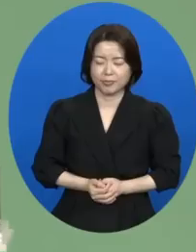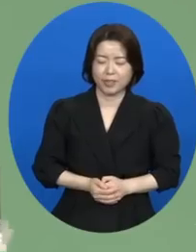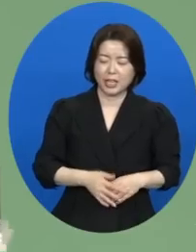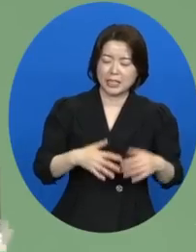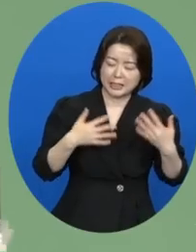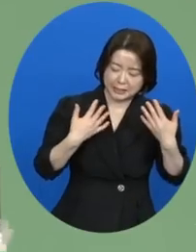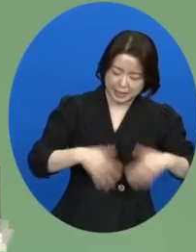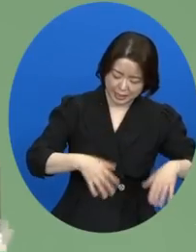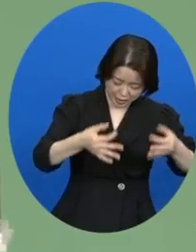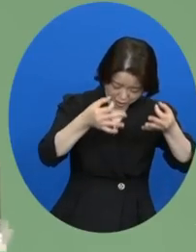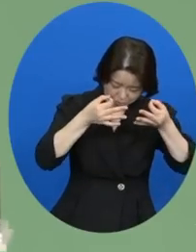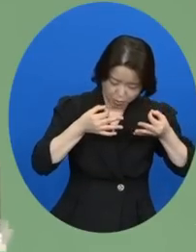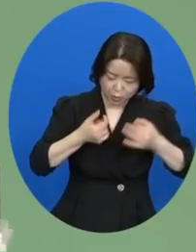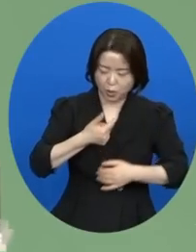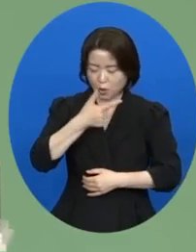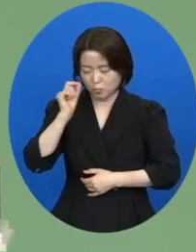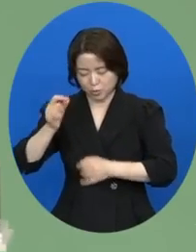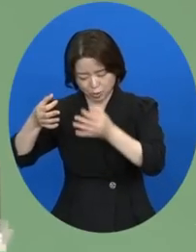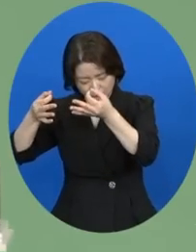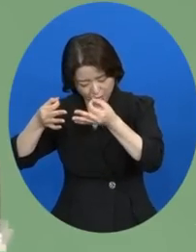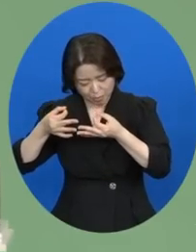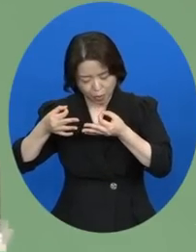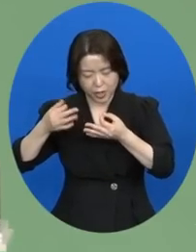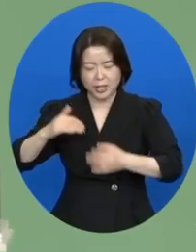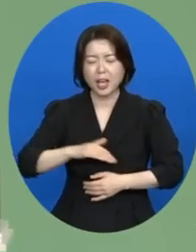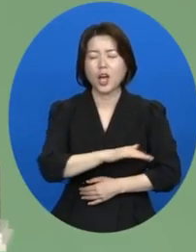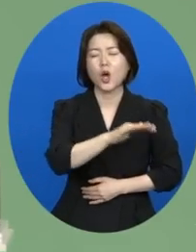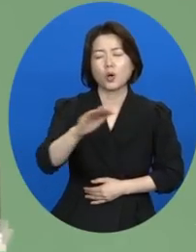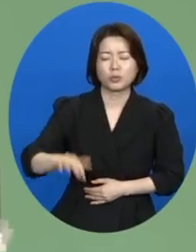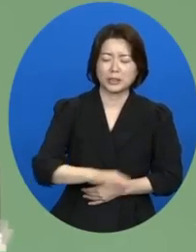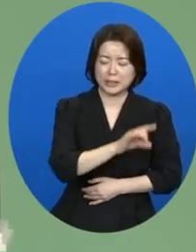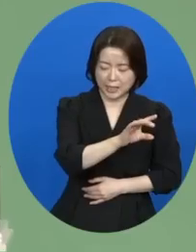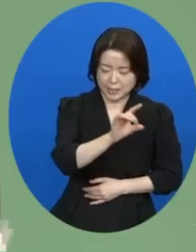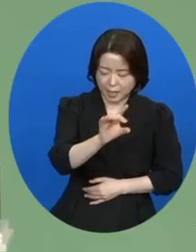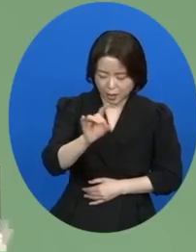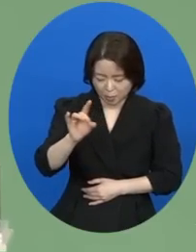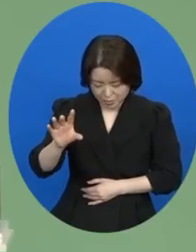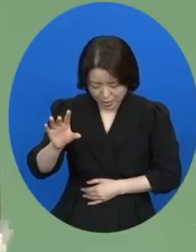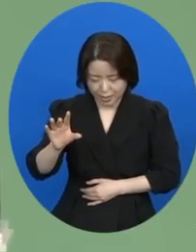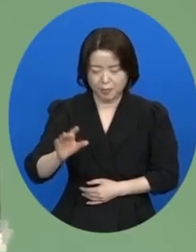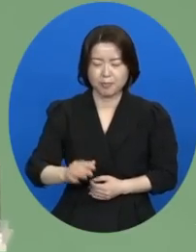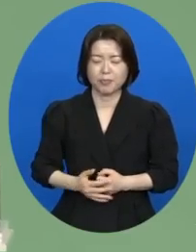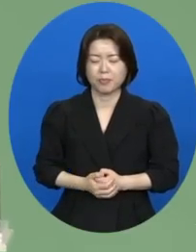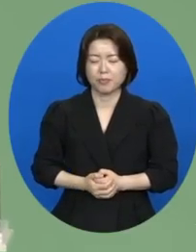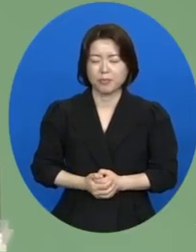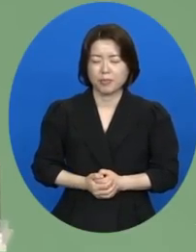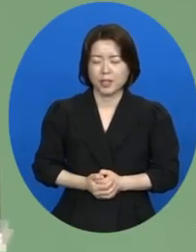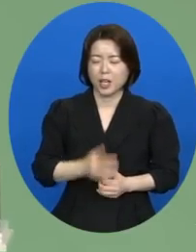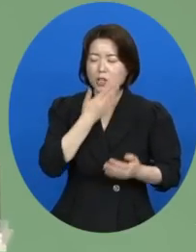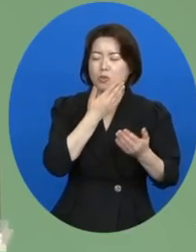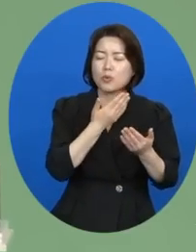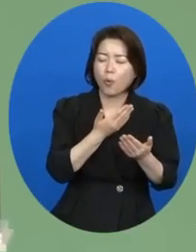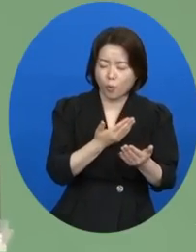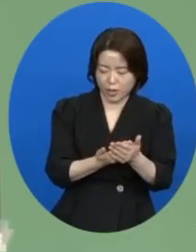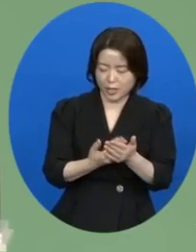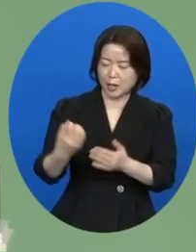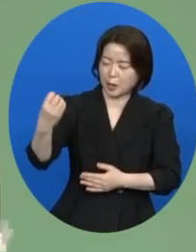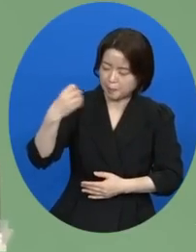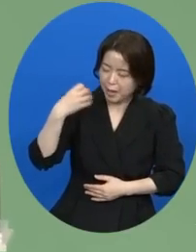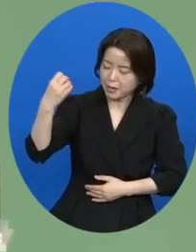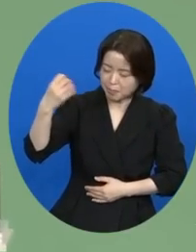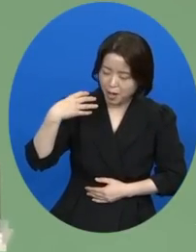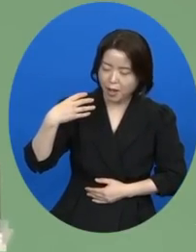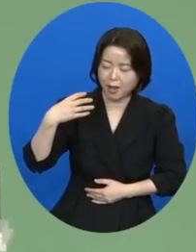약해만 보이고 부족해만 보이는 우리 한 사람 한 사람을 존귀하다고 말씀해